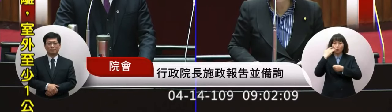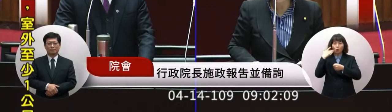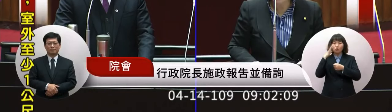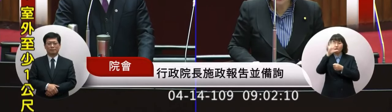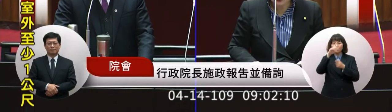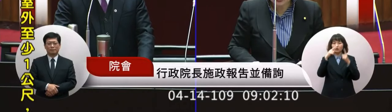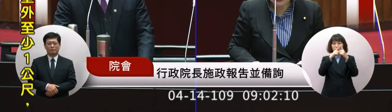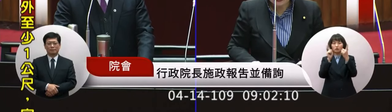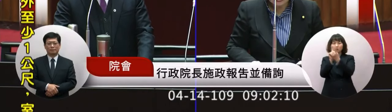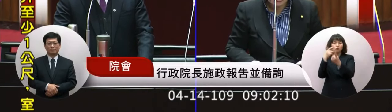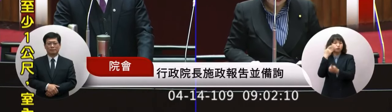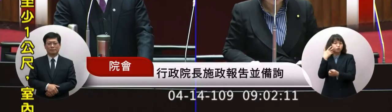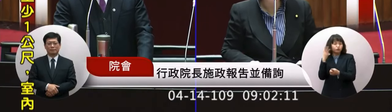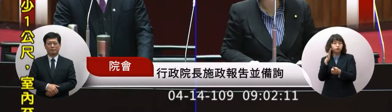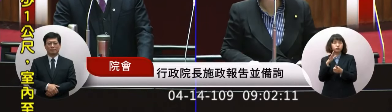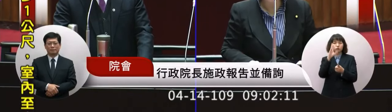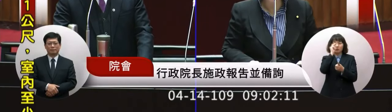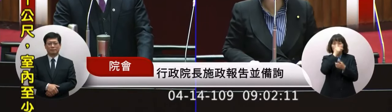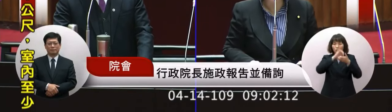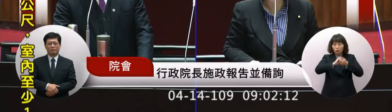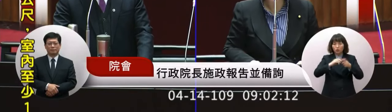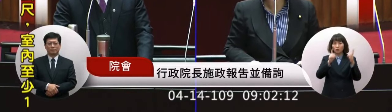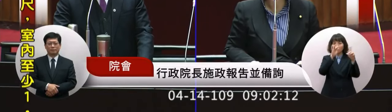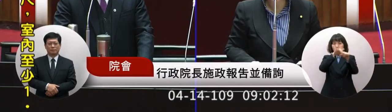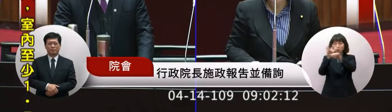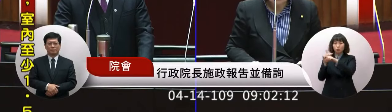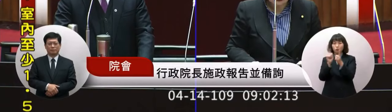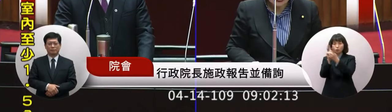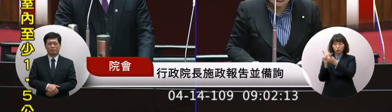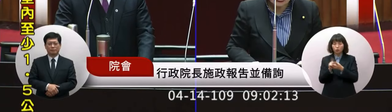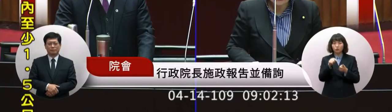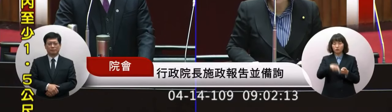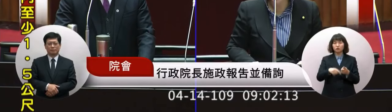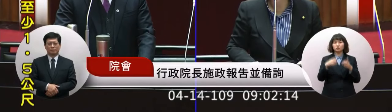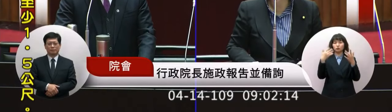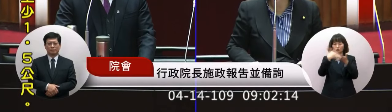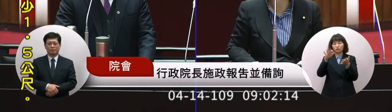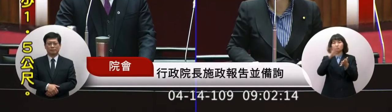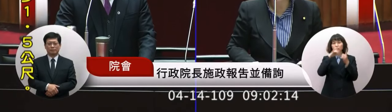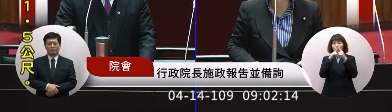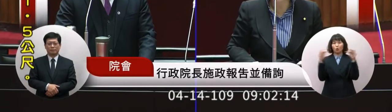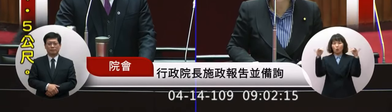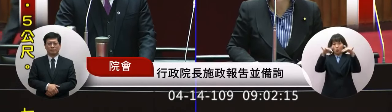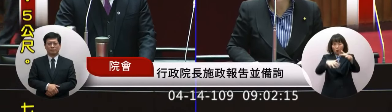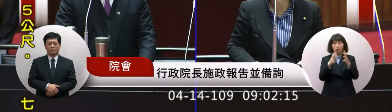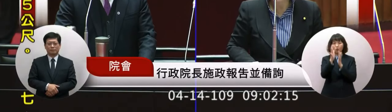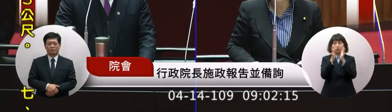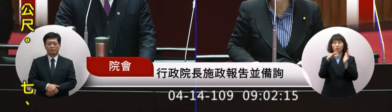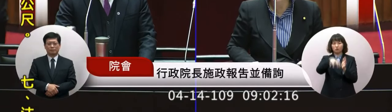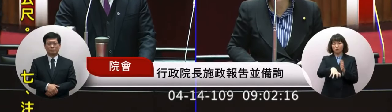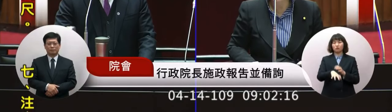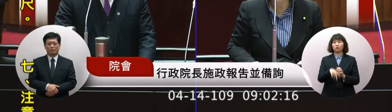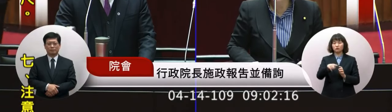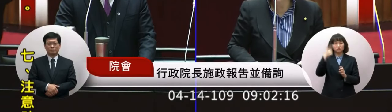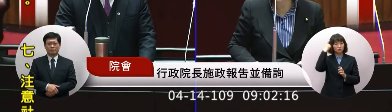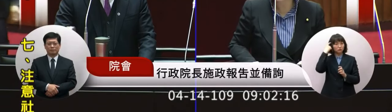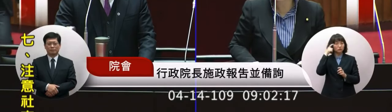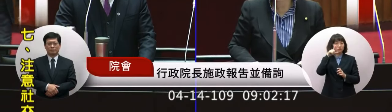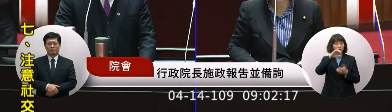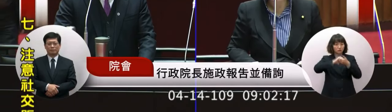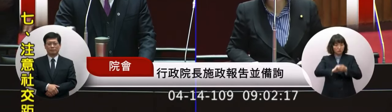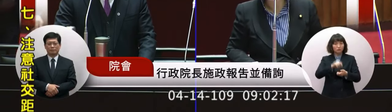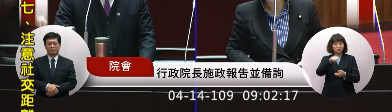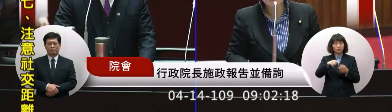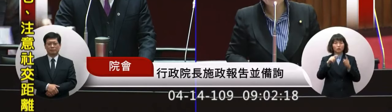不特定的人群、不特定的接触，就算是人潮拥挤的场所。这样的定义其